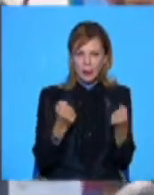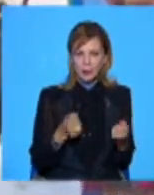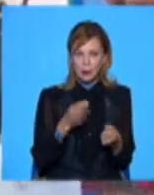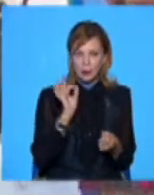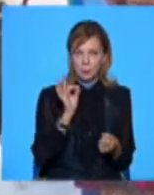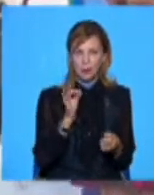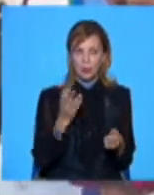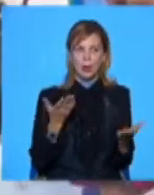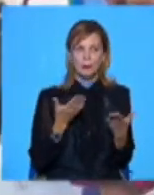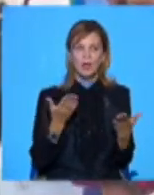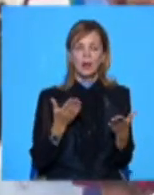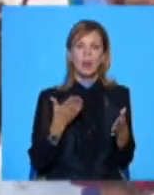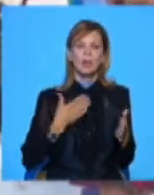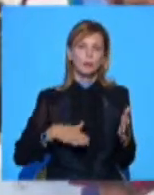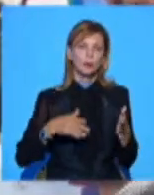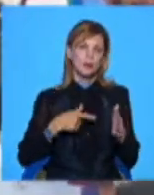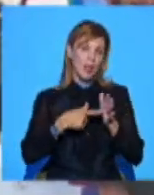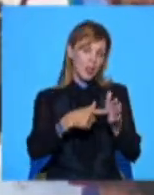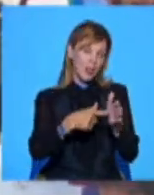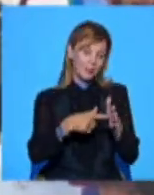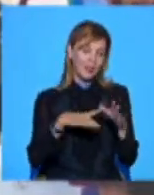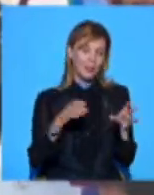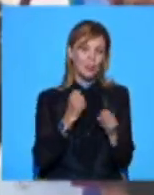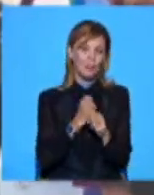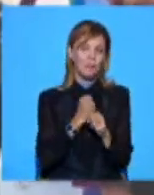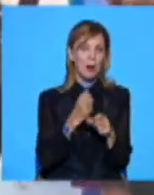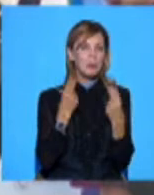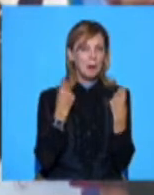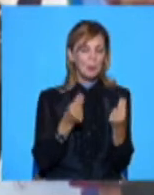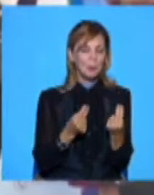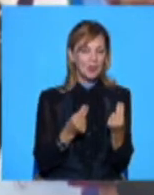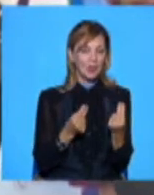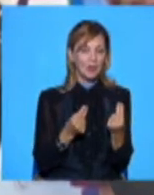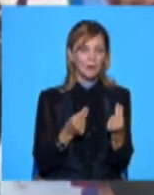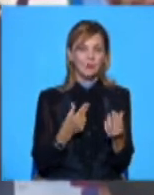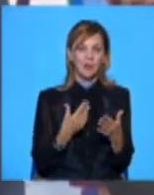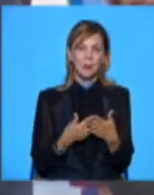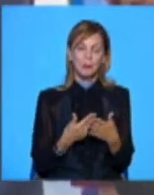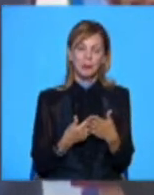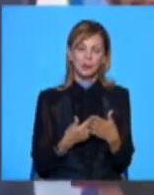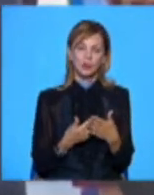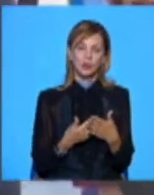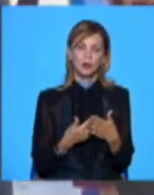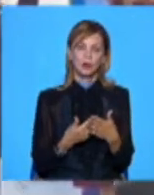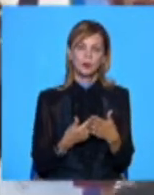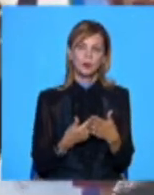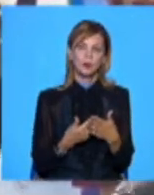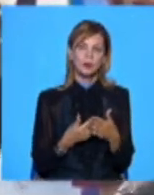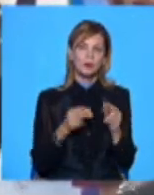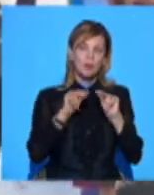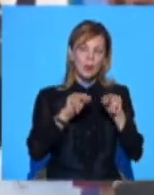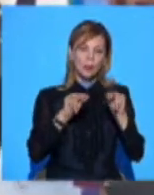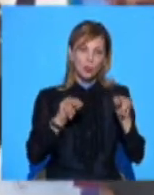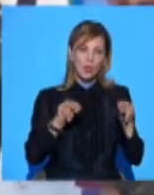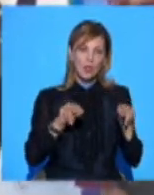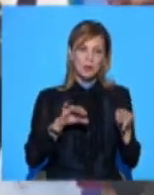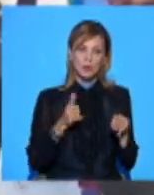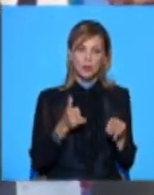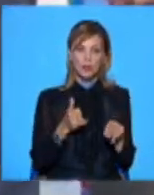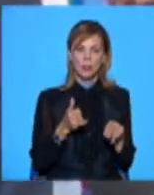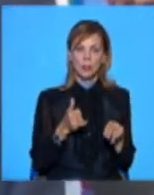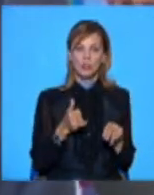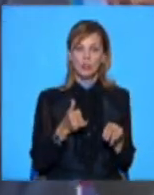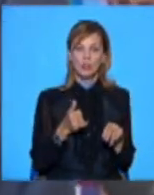care, repet, încearcă să-și promoveze facultatea, atât în ceea ce privește partea de educație, cât și în ceea ce